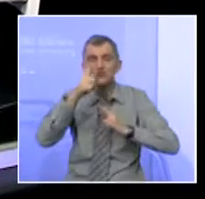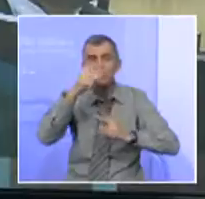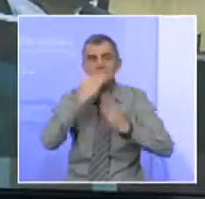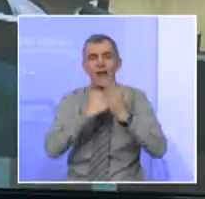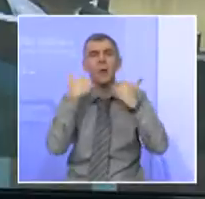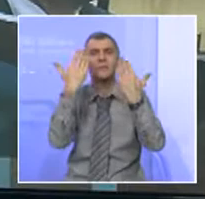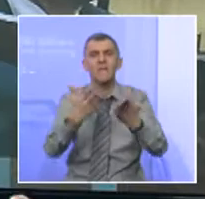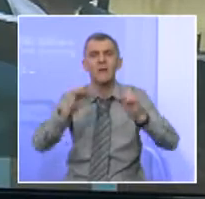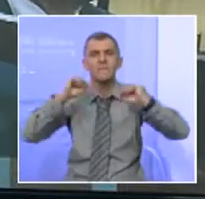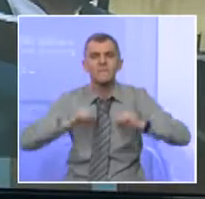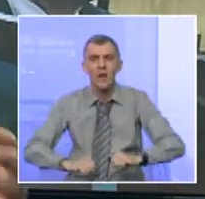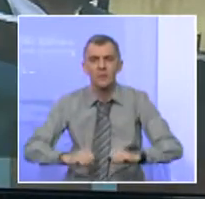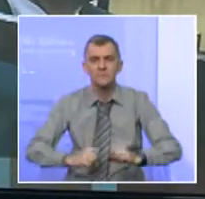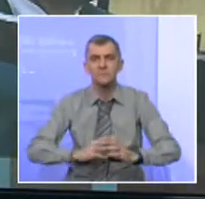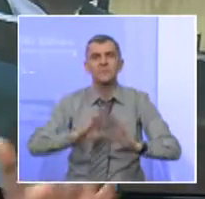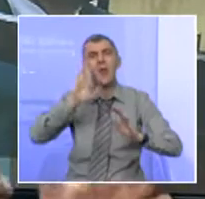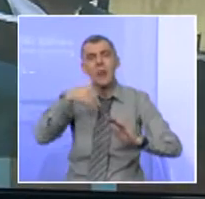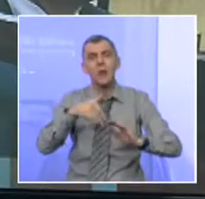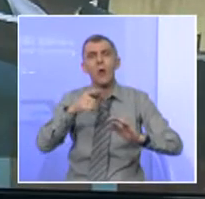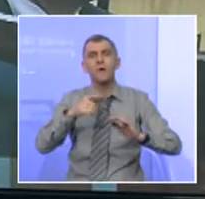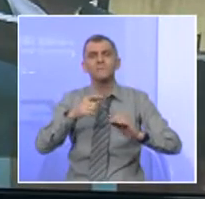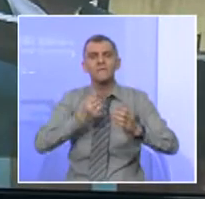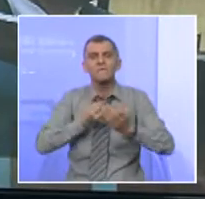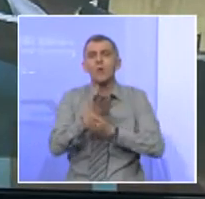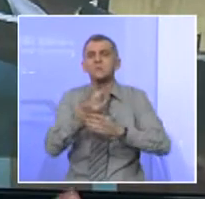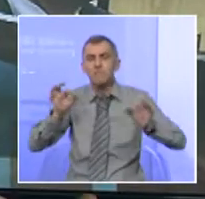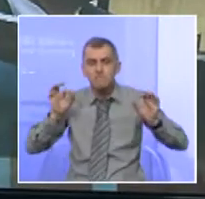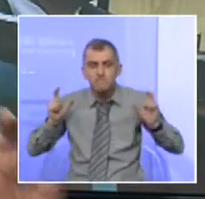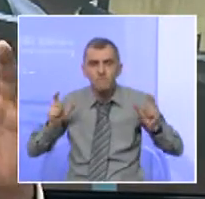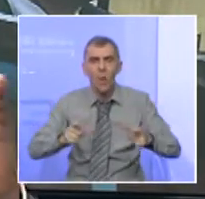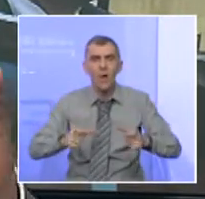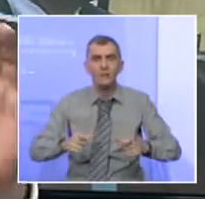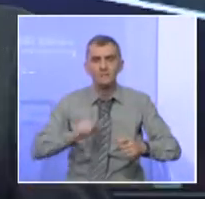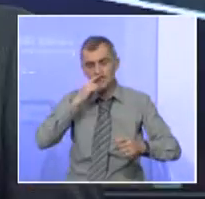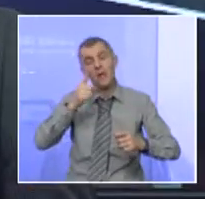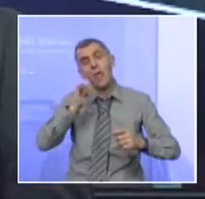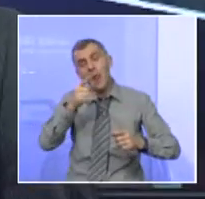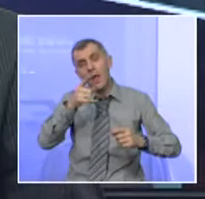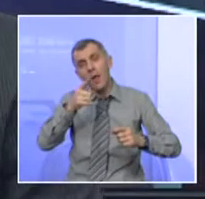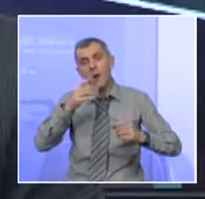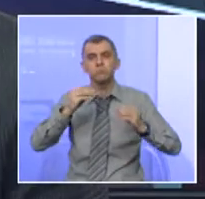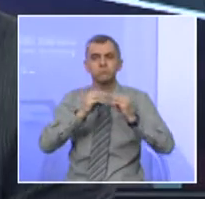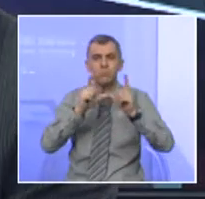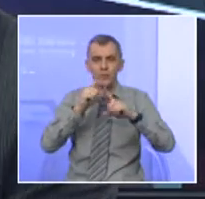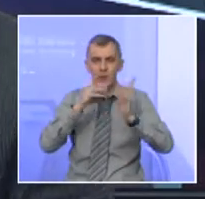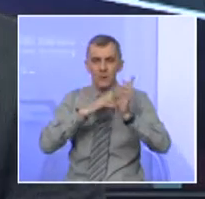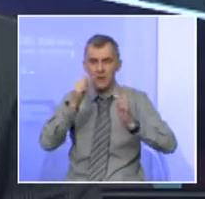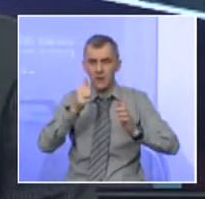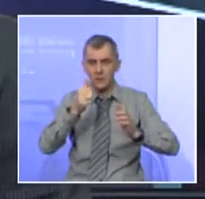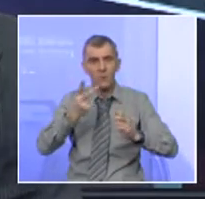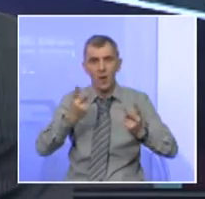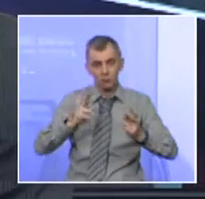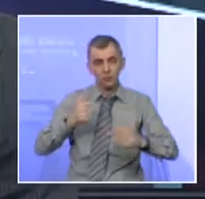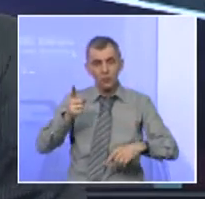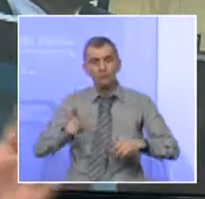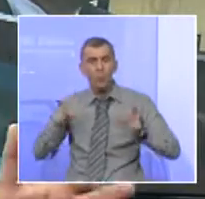vlasti, nego u funkciju blokade njenog rada. I to nije... Je li gospodin Budimir ulazi da blokira rad izvršne